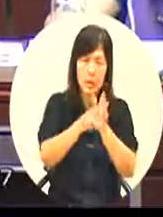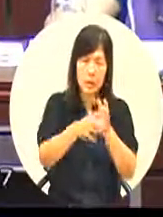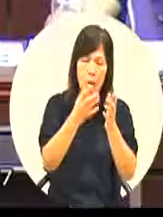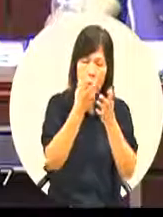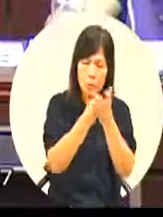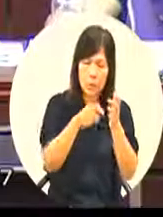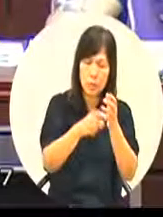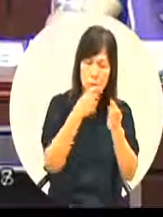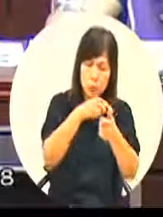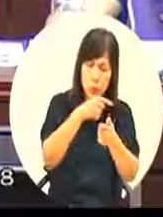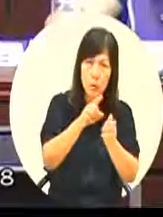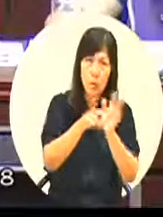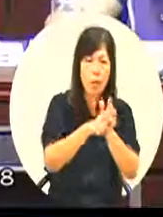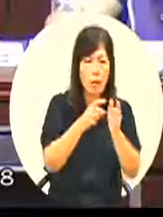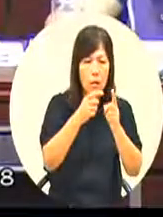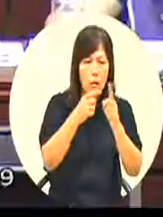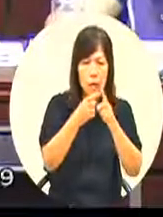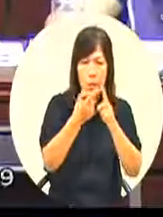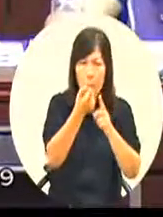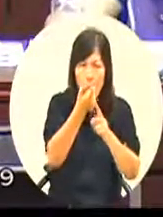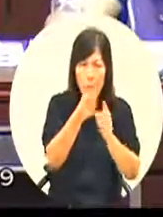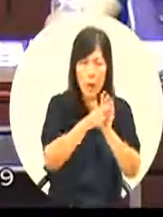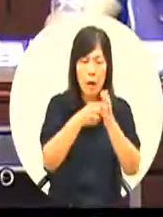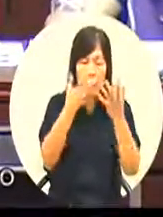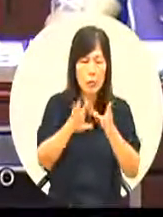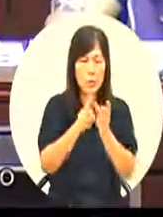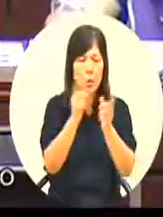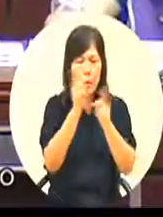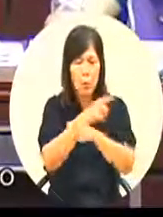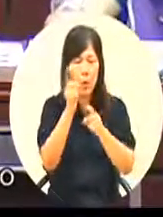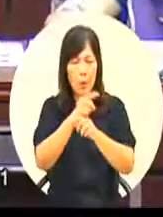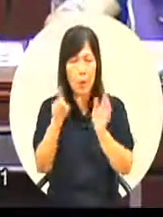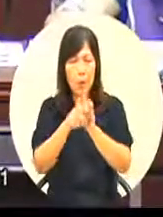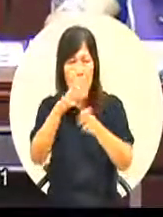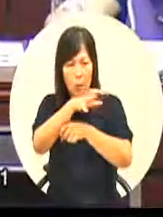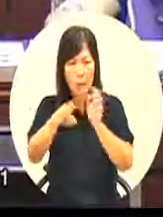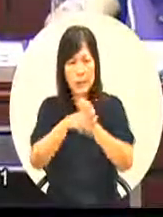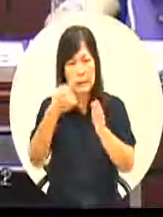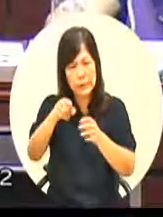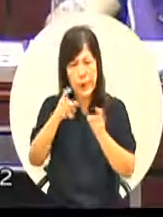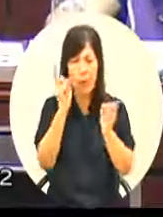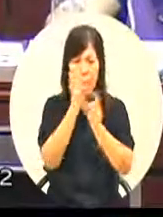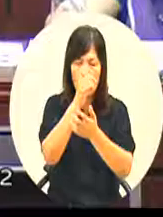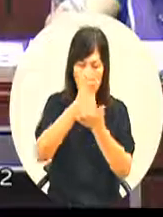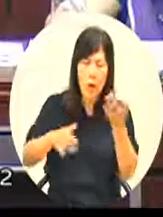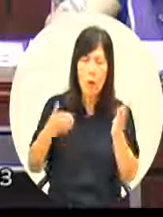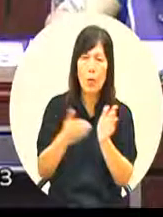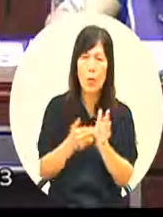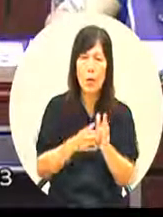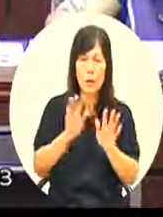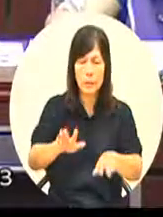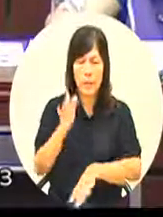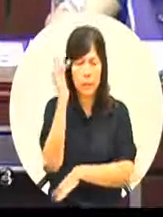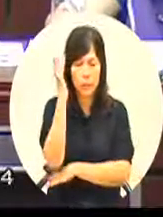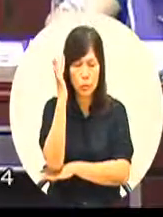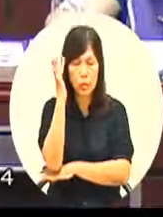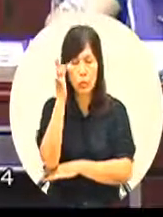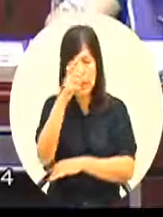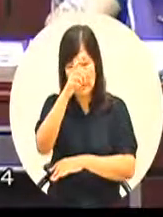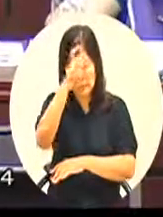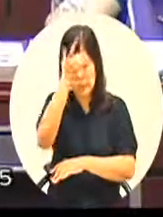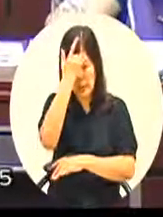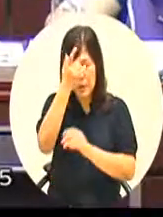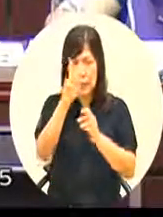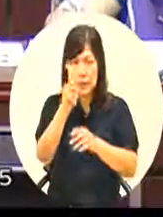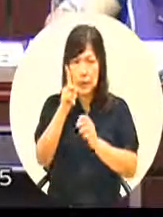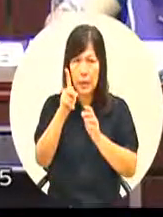的工作并不太多，很多都离开或者环境不好离开，所以我们目前跟树科大合作的这个方案，我觉得蛮